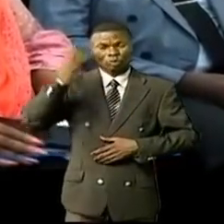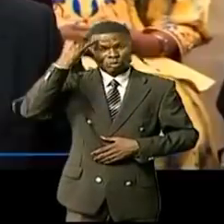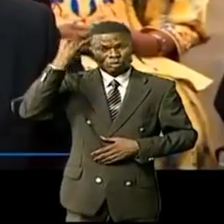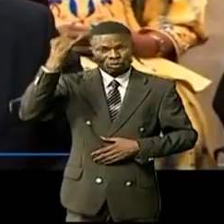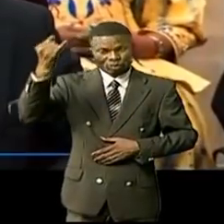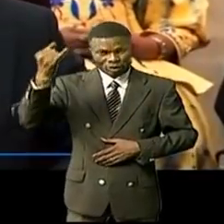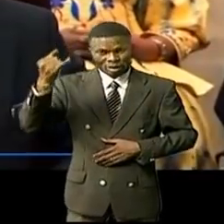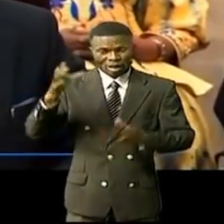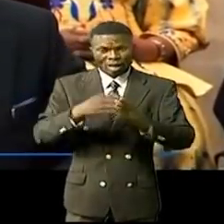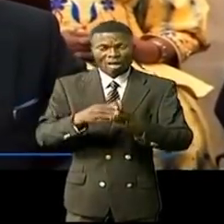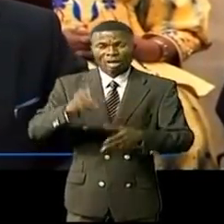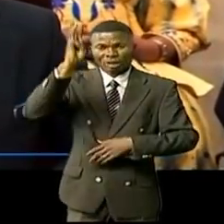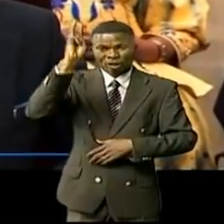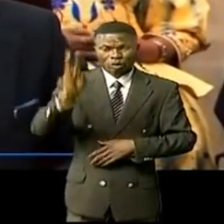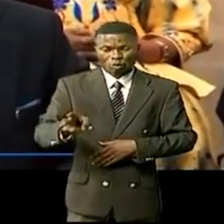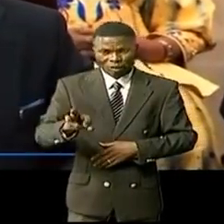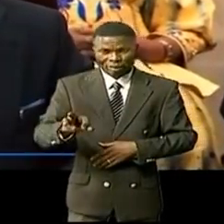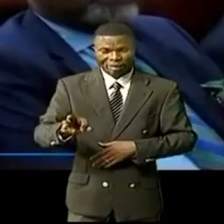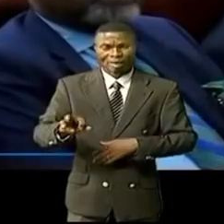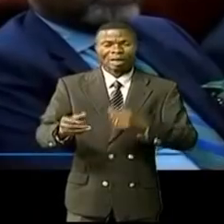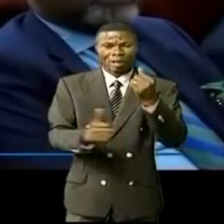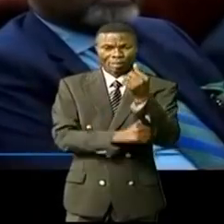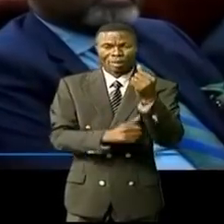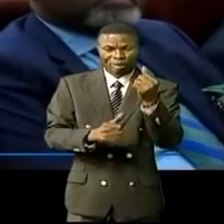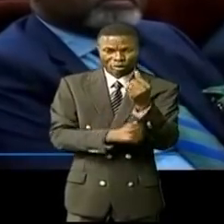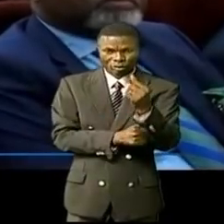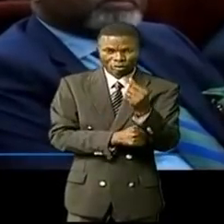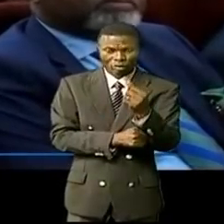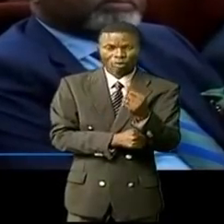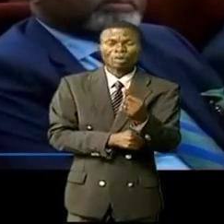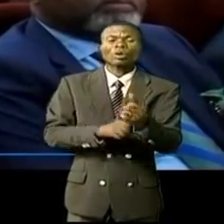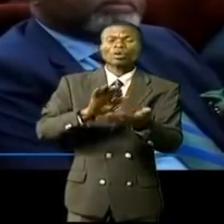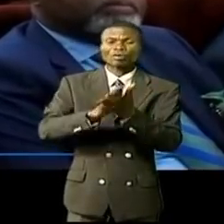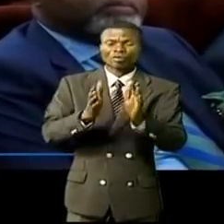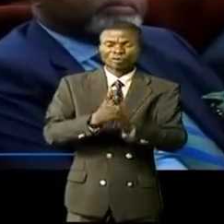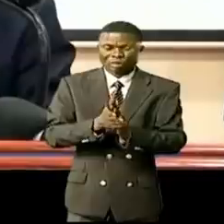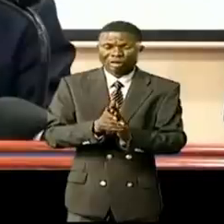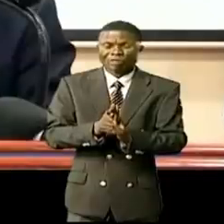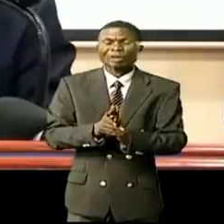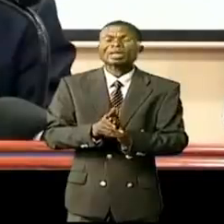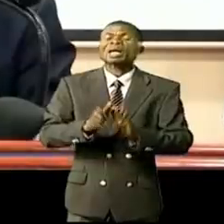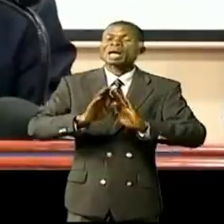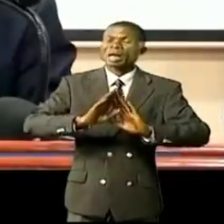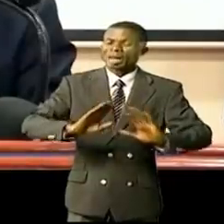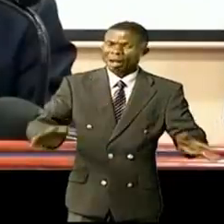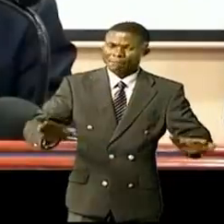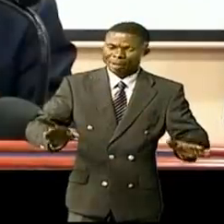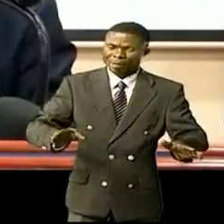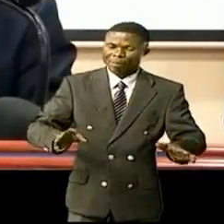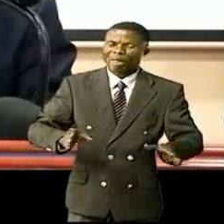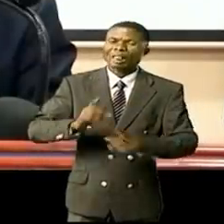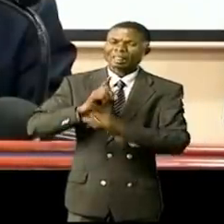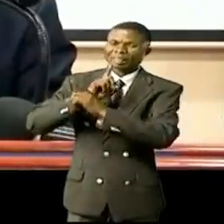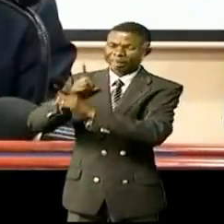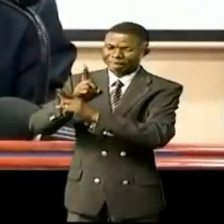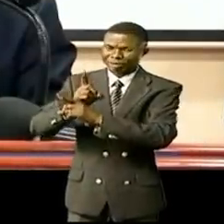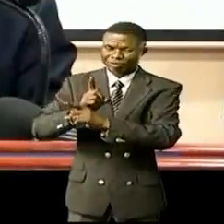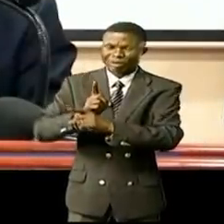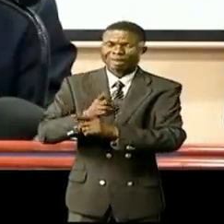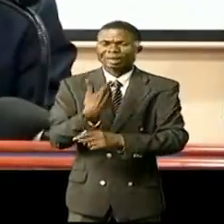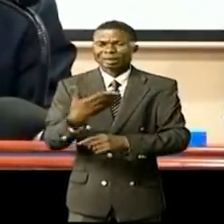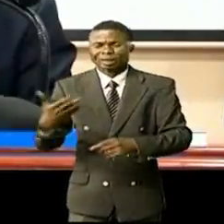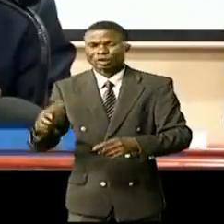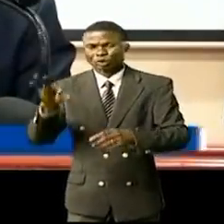qu'après 3 cycles électoraux, maintenant nous sommes dans le 4e cycle, il y a des choses, il